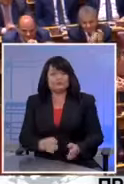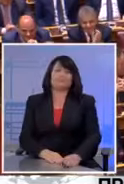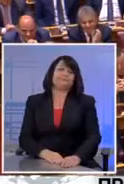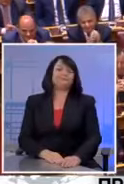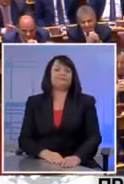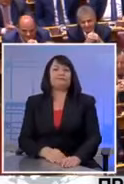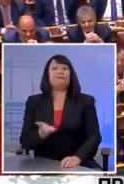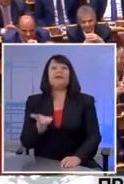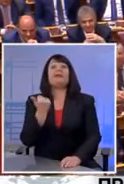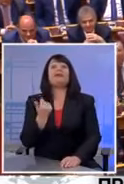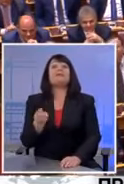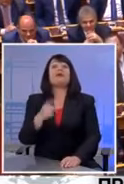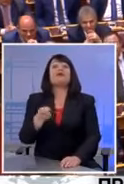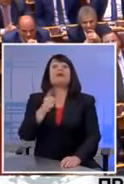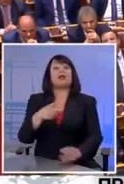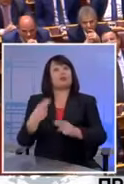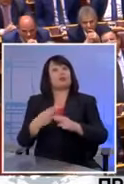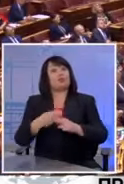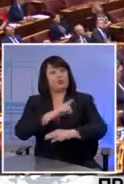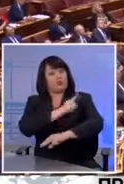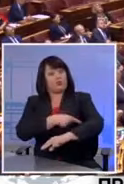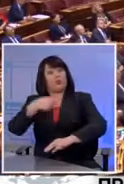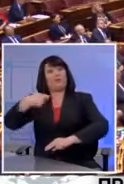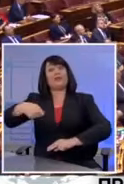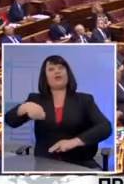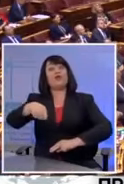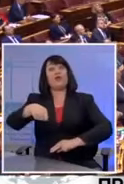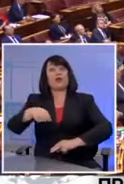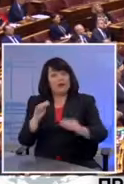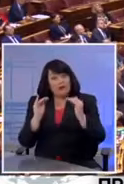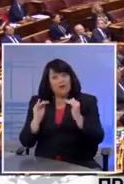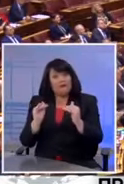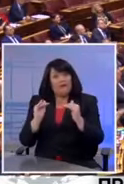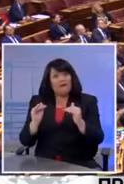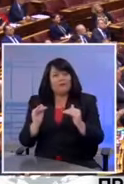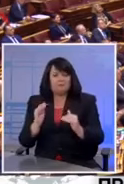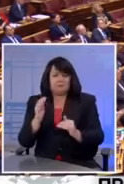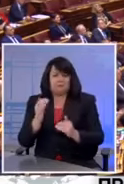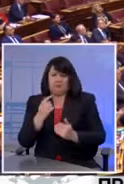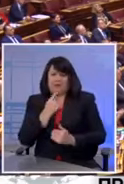Δεν υπάρχουν άλλοι άξιοι και ικανοί δικηγόροι.